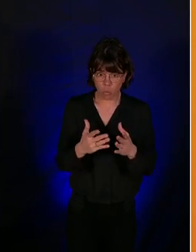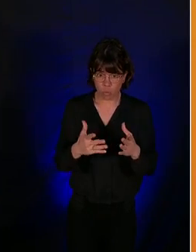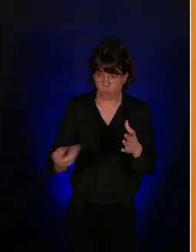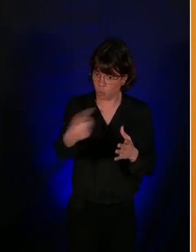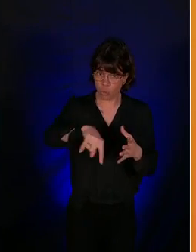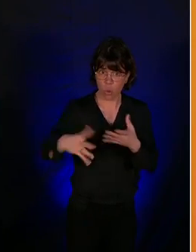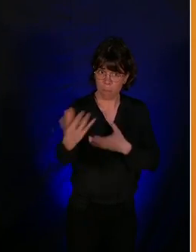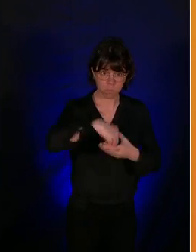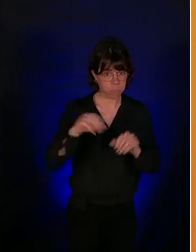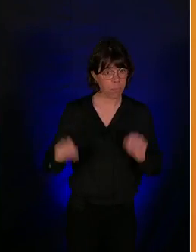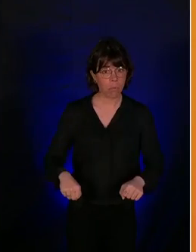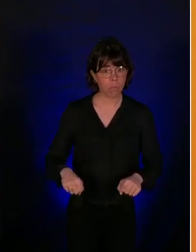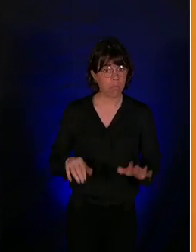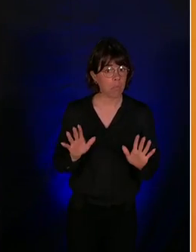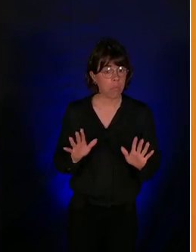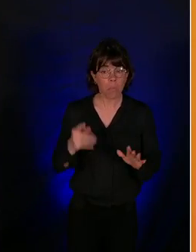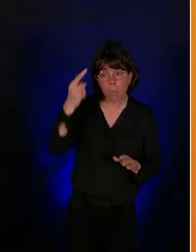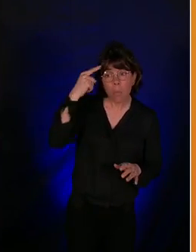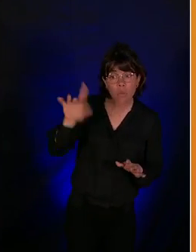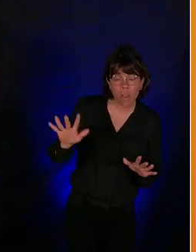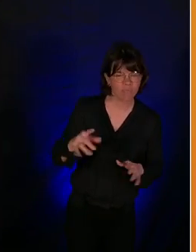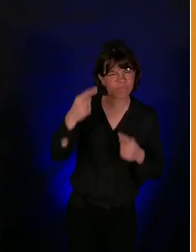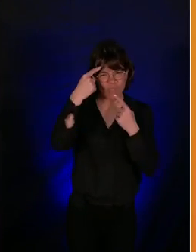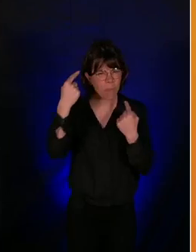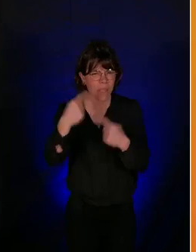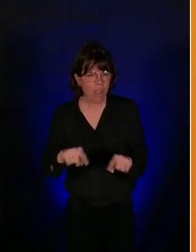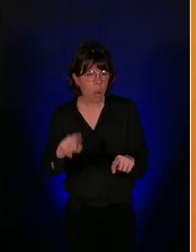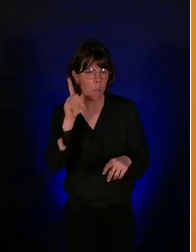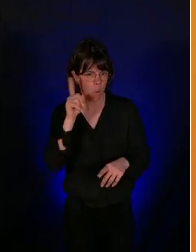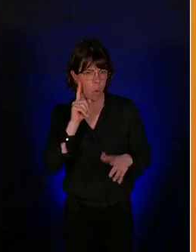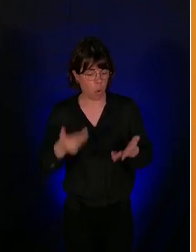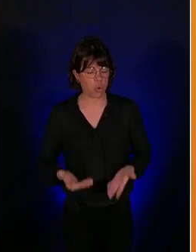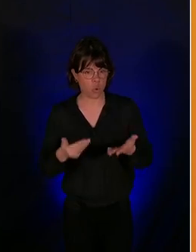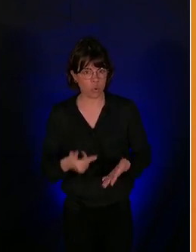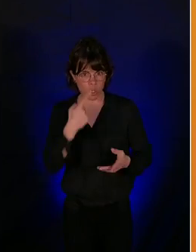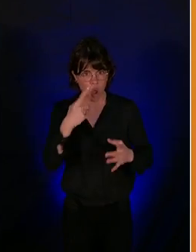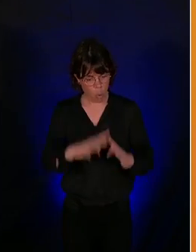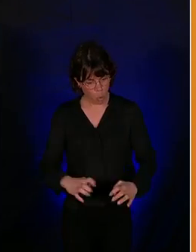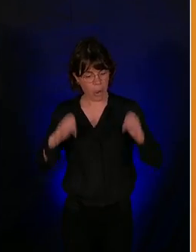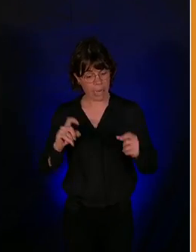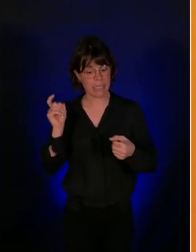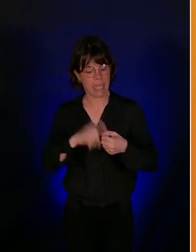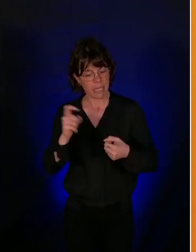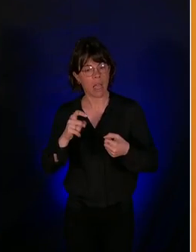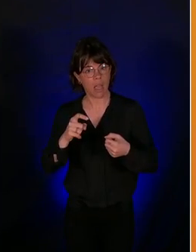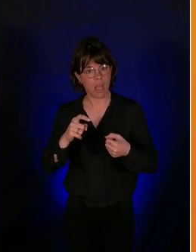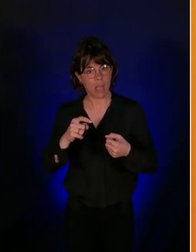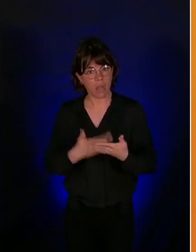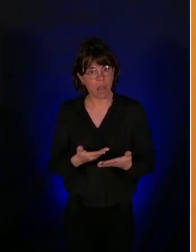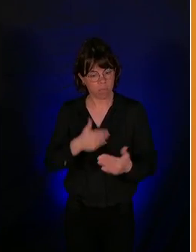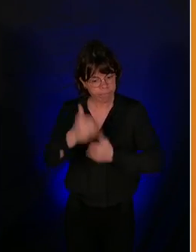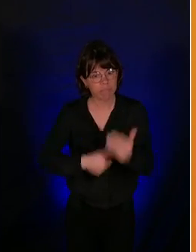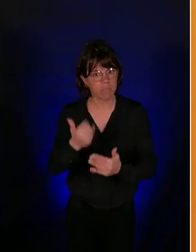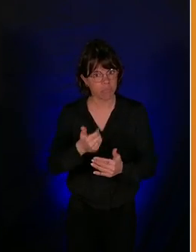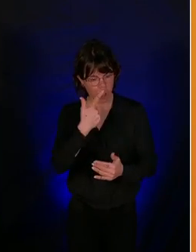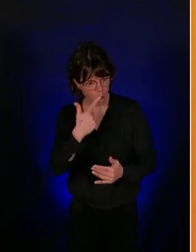rarque qu'est-ce que tu en penses non je suis pas d'accord je m'explique c'est parce qu'aujourd'hui c'est le Congrès des syndicats c'est une démarche qu'ils ont découvert et et